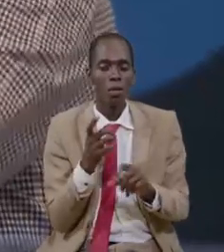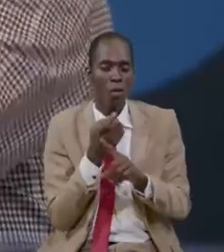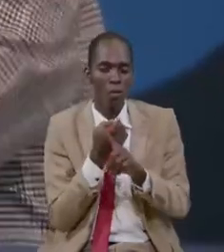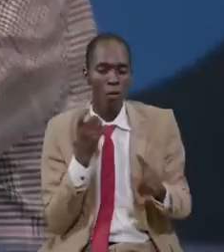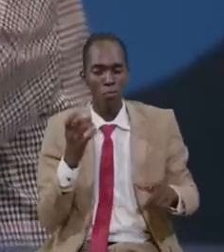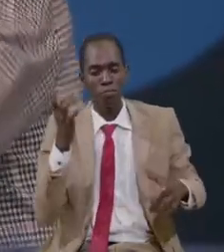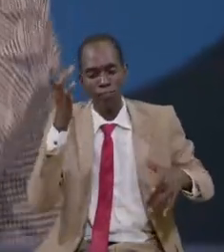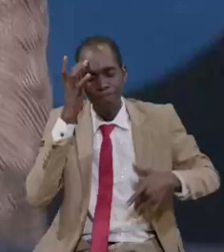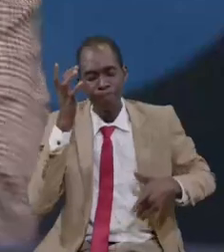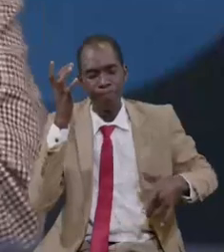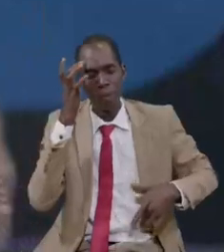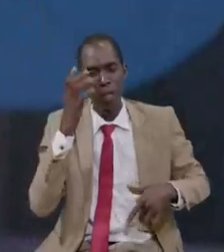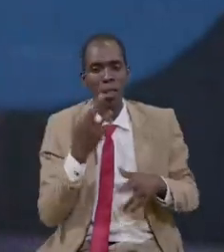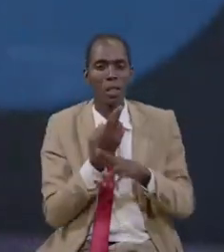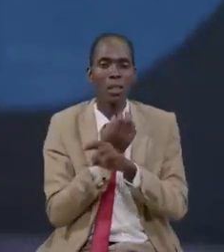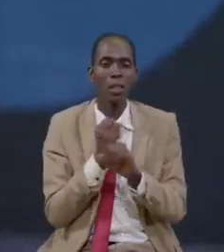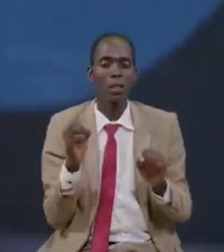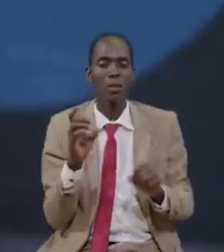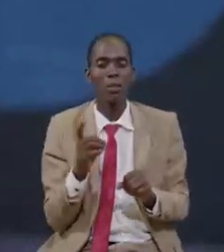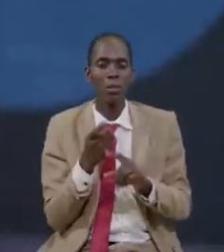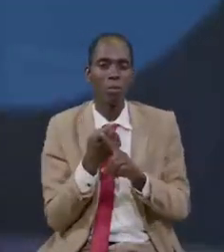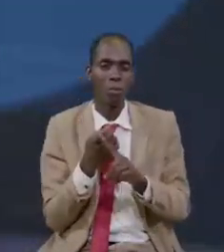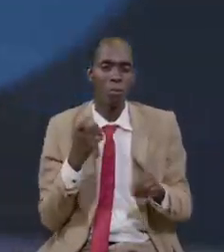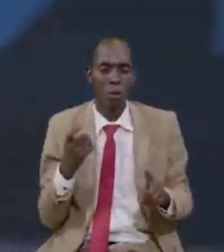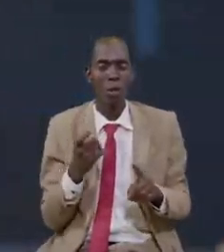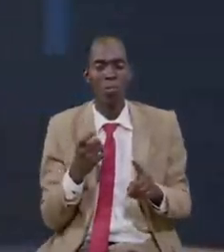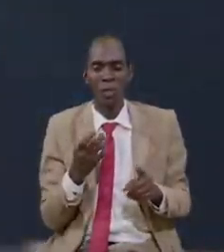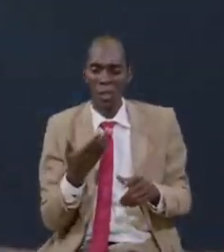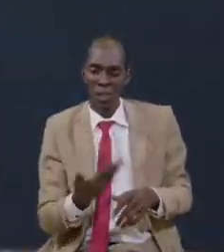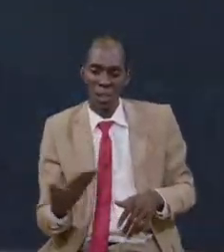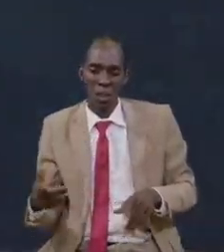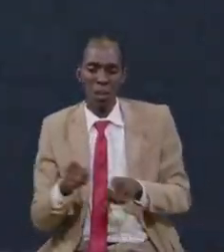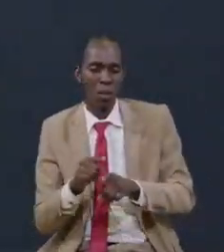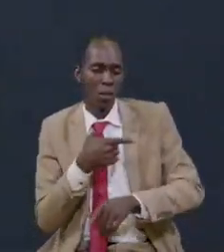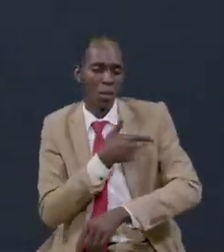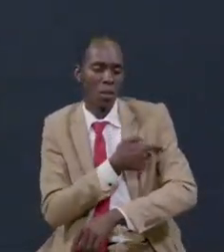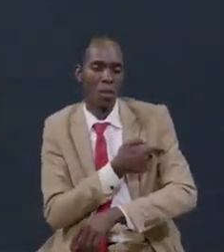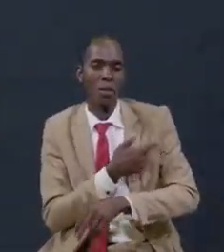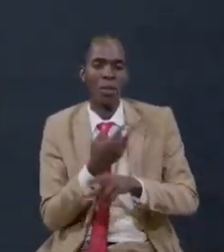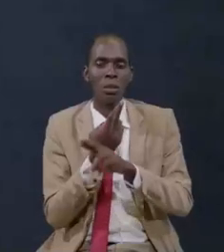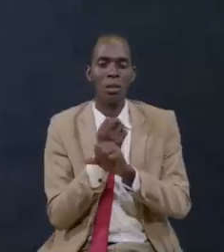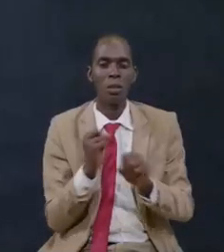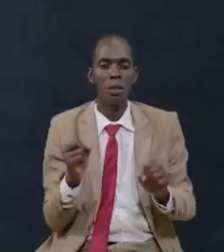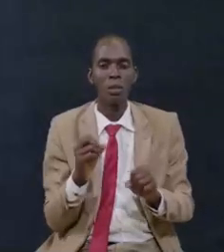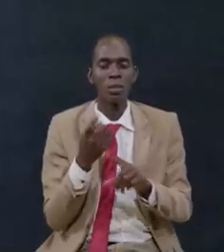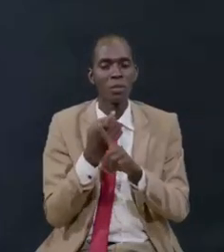maladie, racheté des substances, racheté de